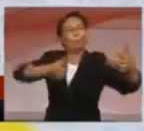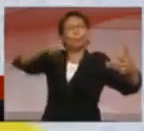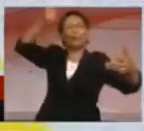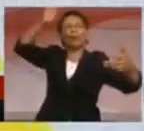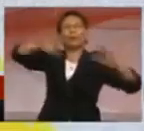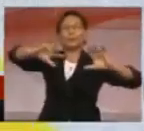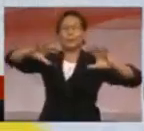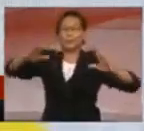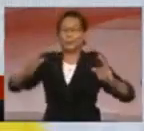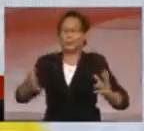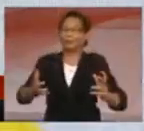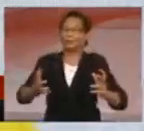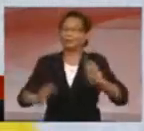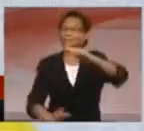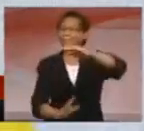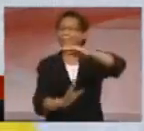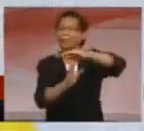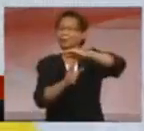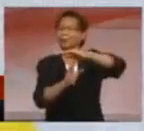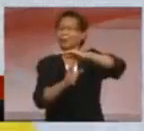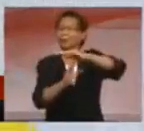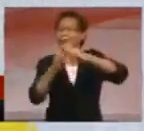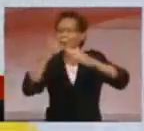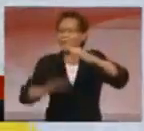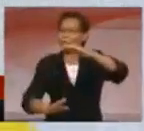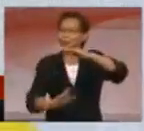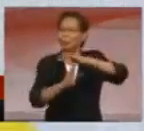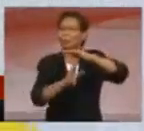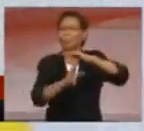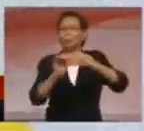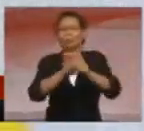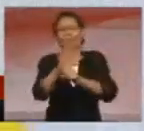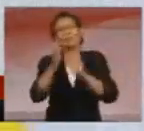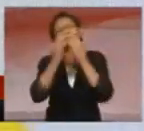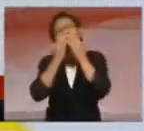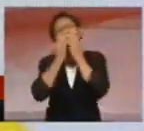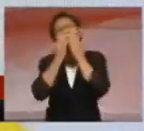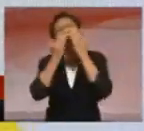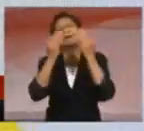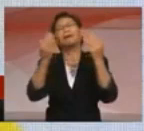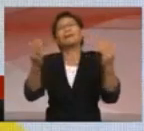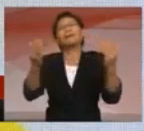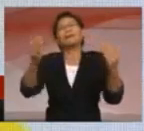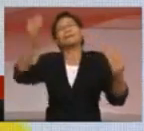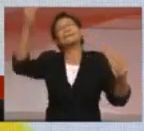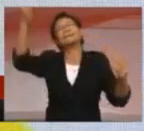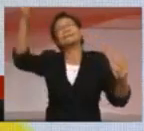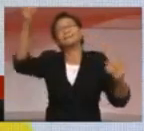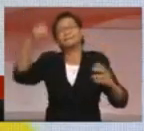dunia dalam menangani COVID-19 ini. Alhamdulillah.